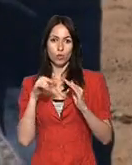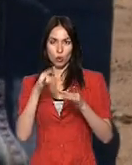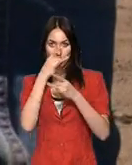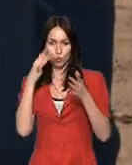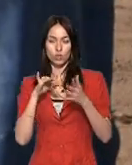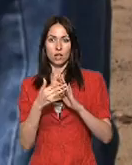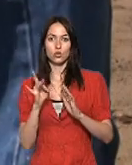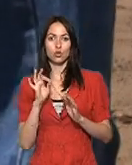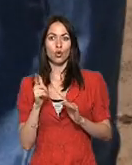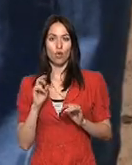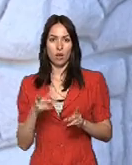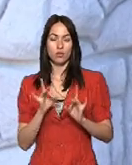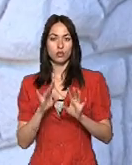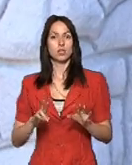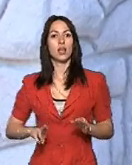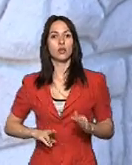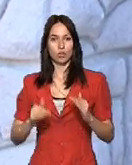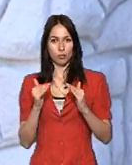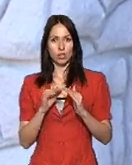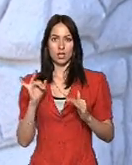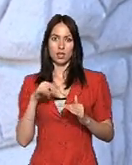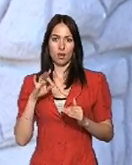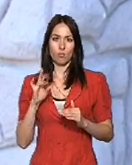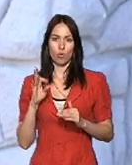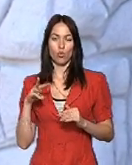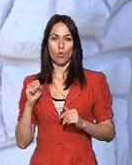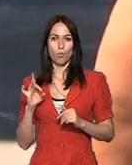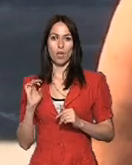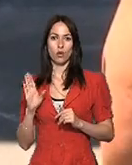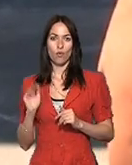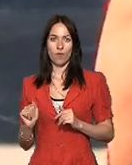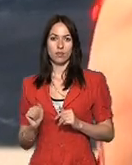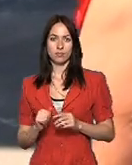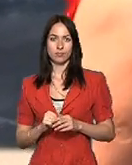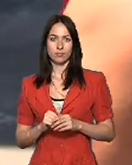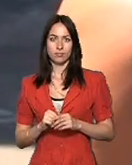культури селища Рогань, каже директорка будинку Ірина Пономарьова.